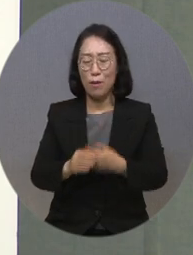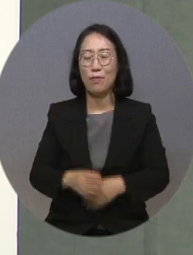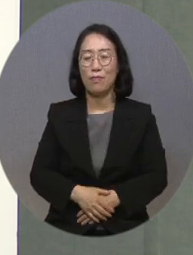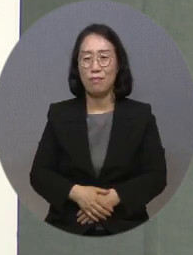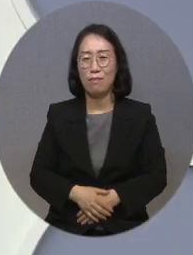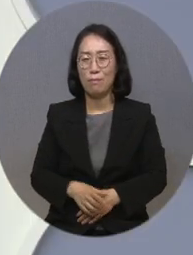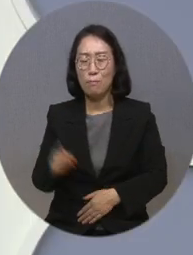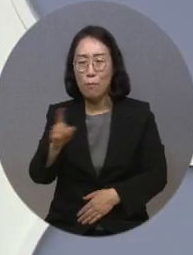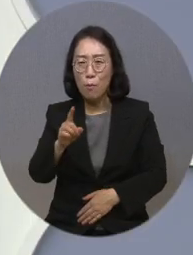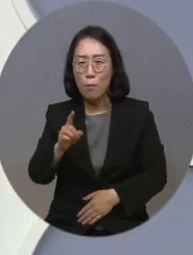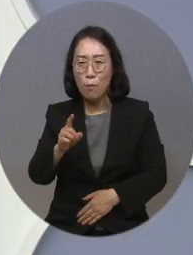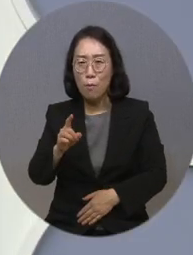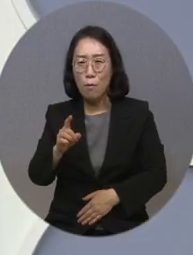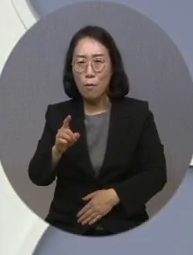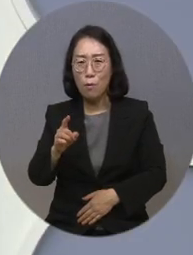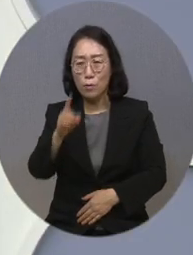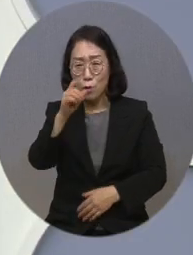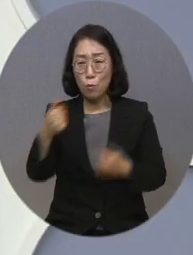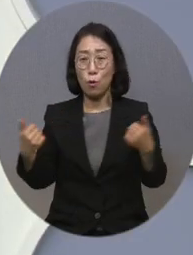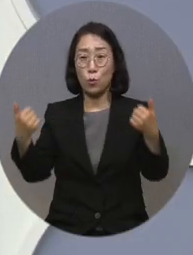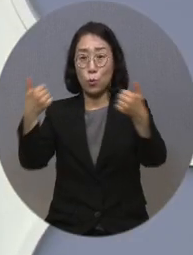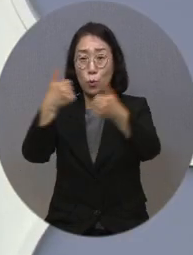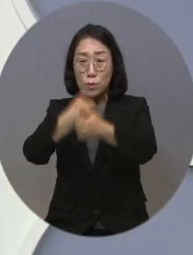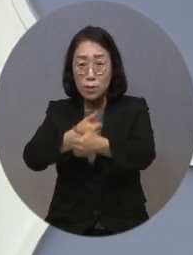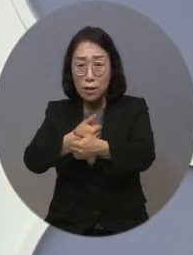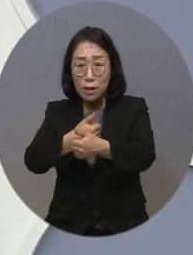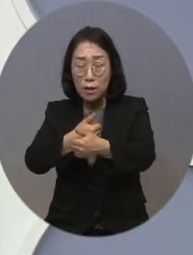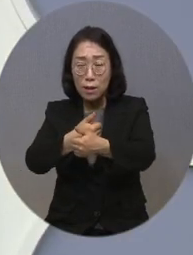여러 가지 뭐 조금 예. 특히